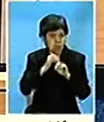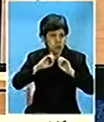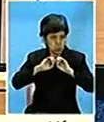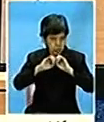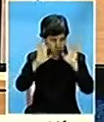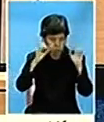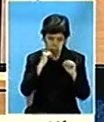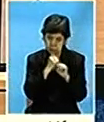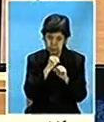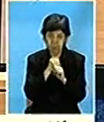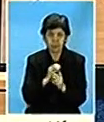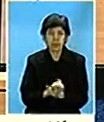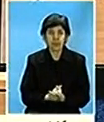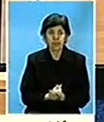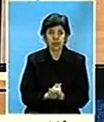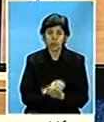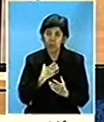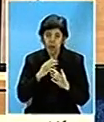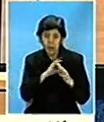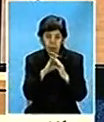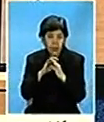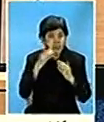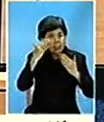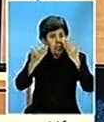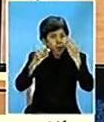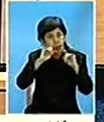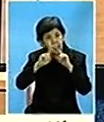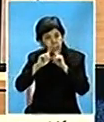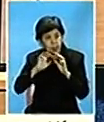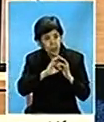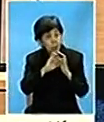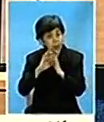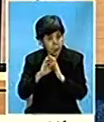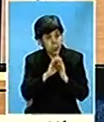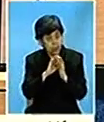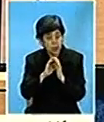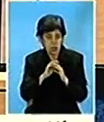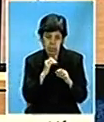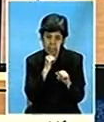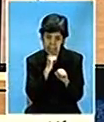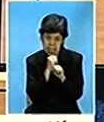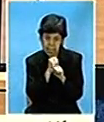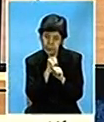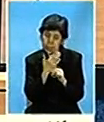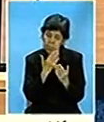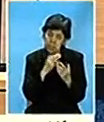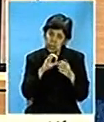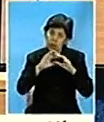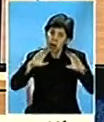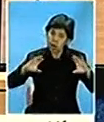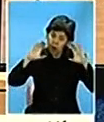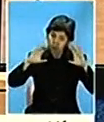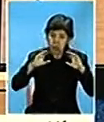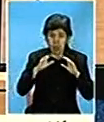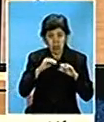และมีความชัดเจนเพื่อเชื่อมโยงกิจกรรมต่างๆเข้าด้วยกันซึ่งจะเป็นการลดภาระรัฐบาล